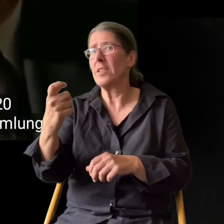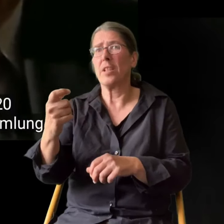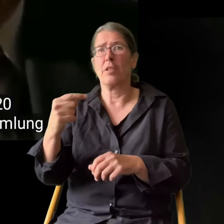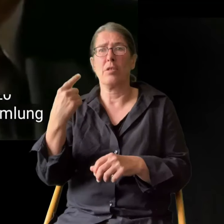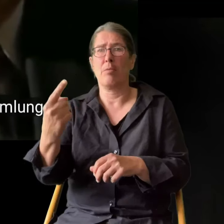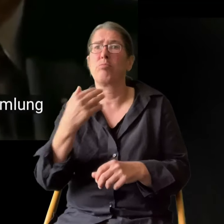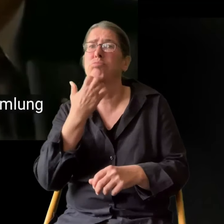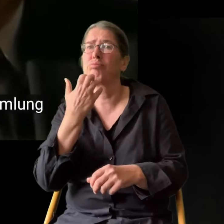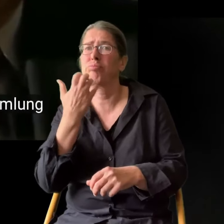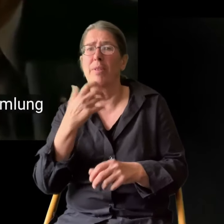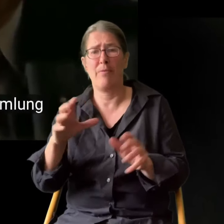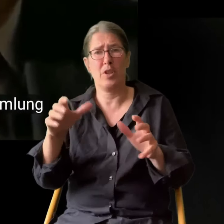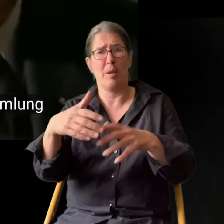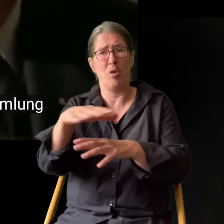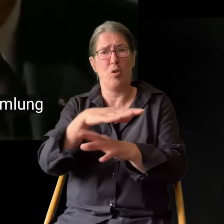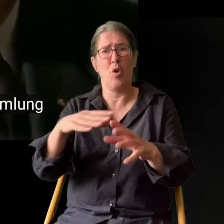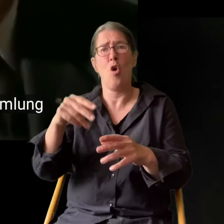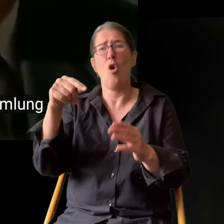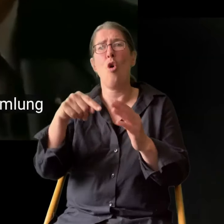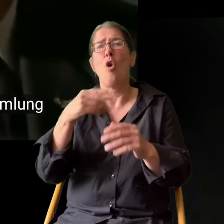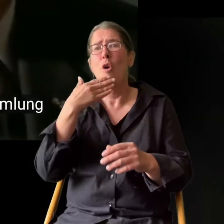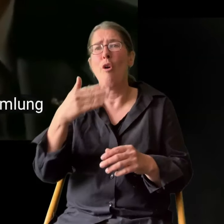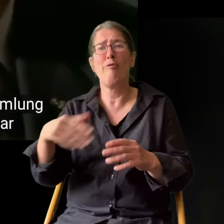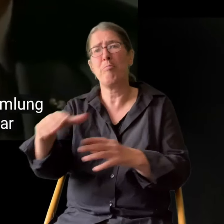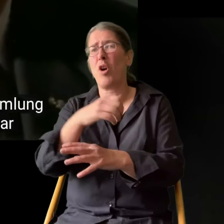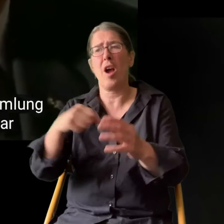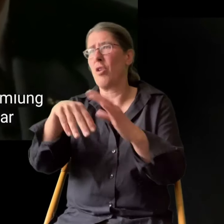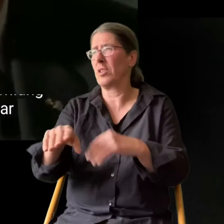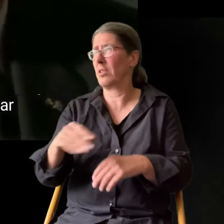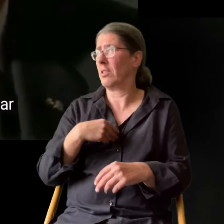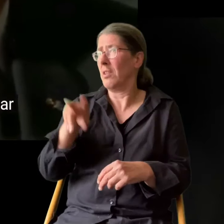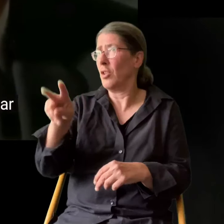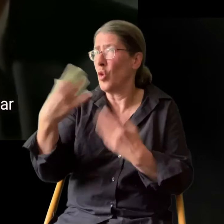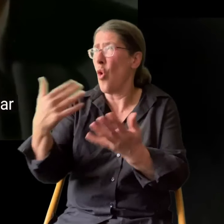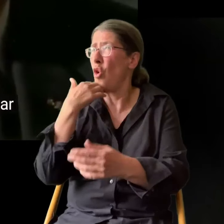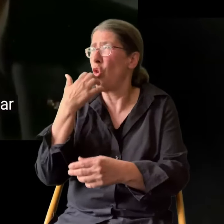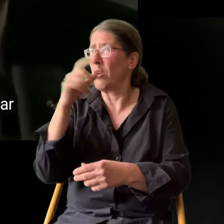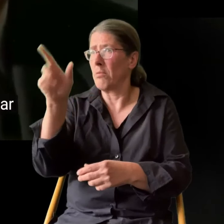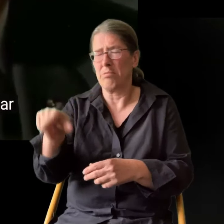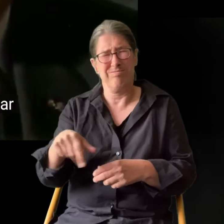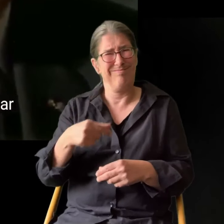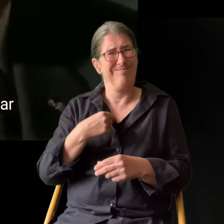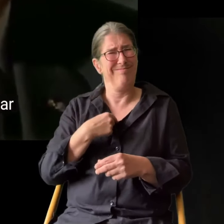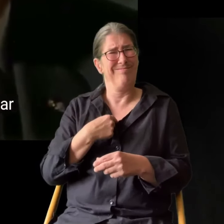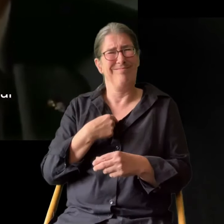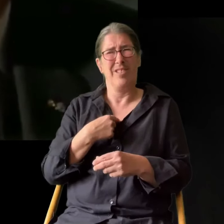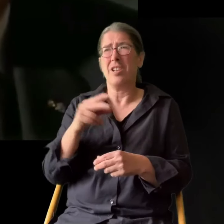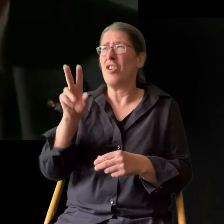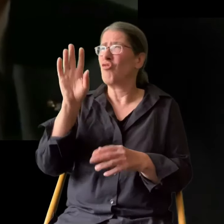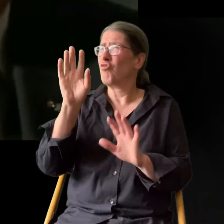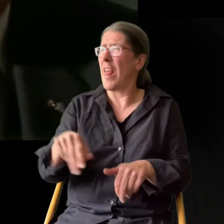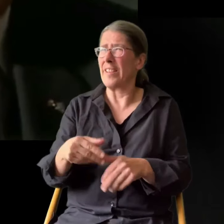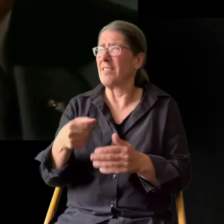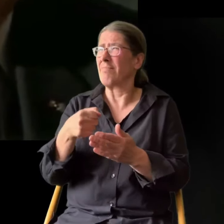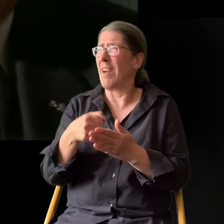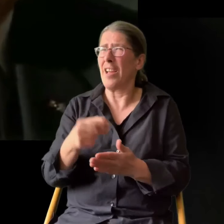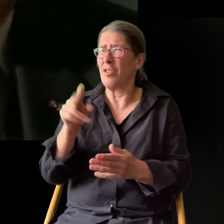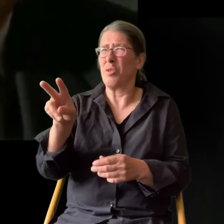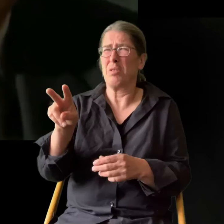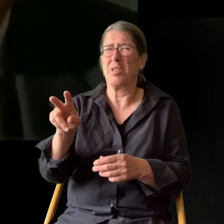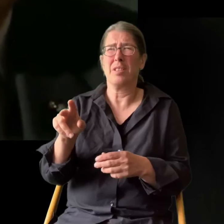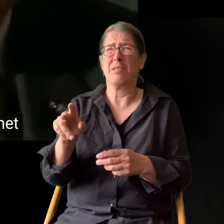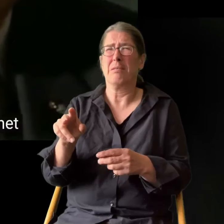einer Versammlung im Hofbauhaus. Und da habe ich einen denkbar schlechten Eindruck von ihm. Die Versammlung hat